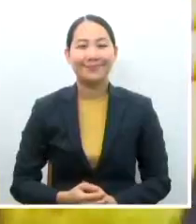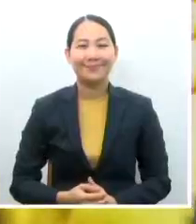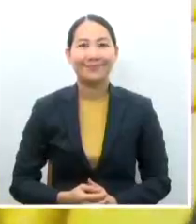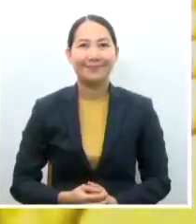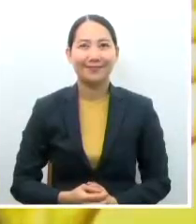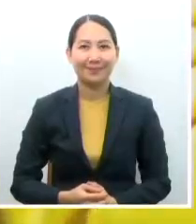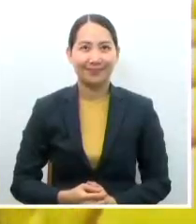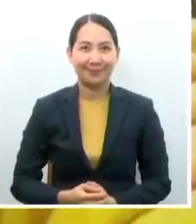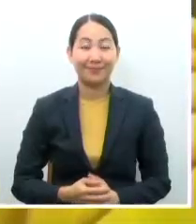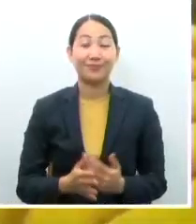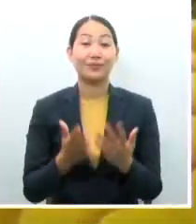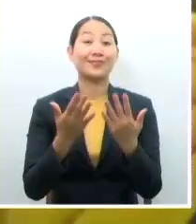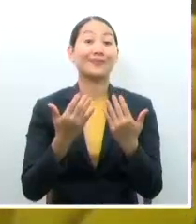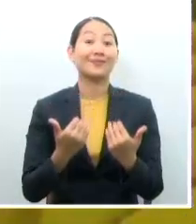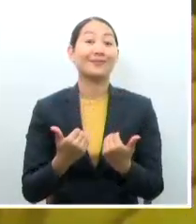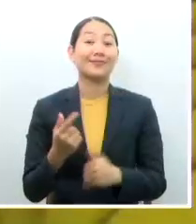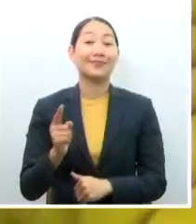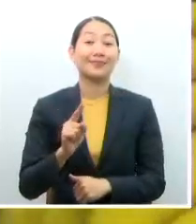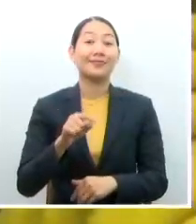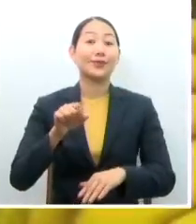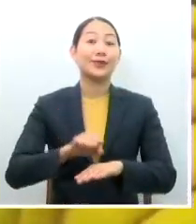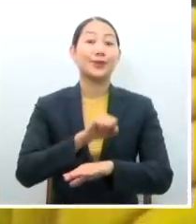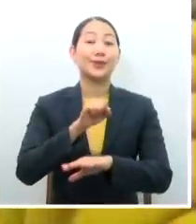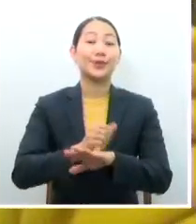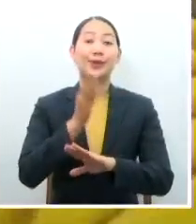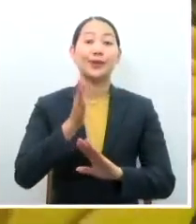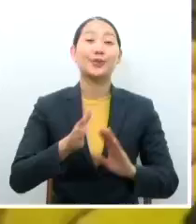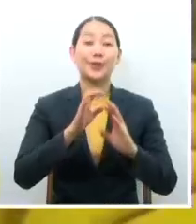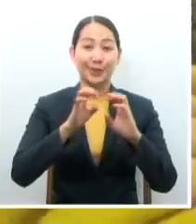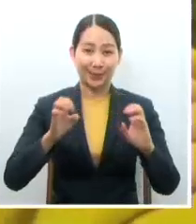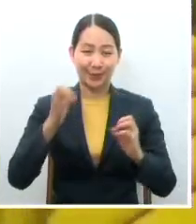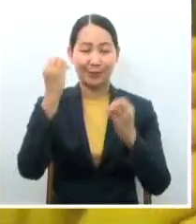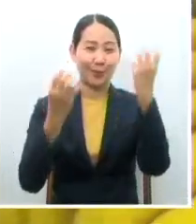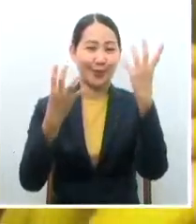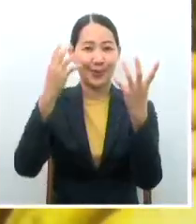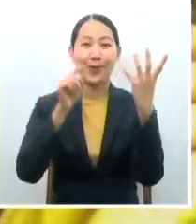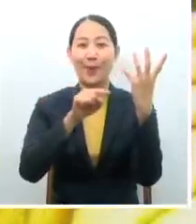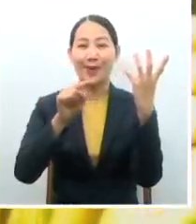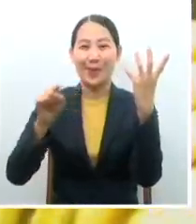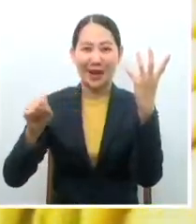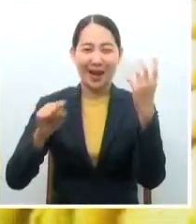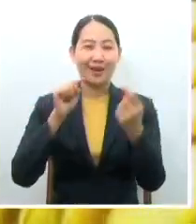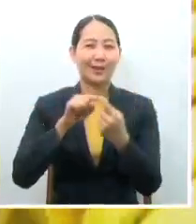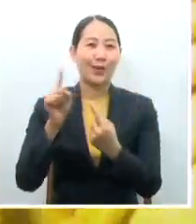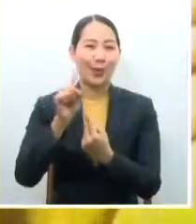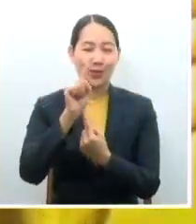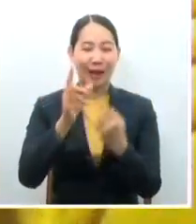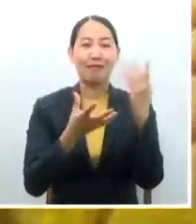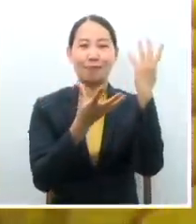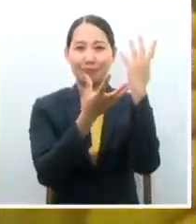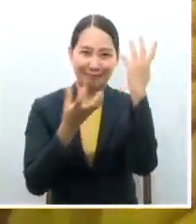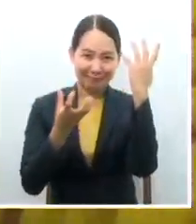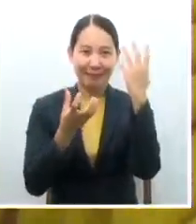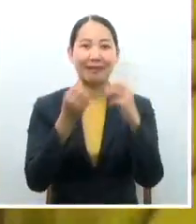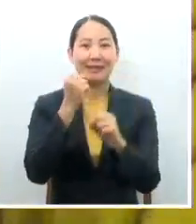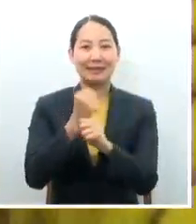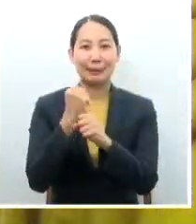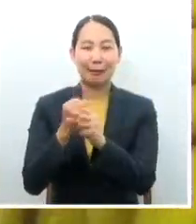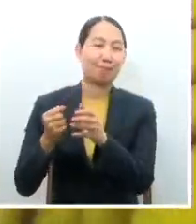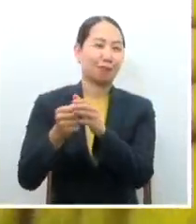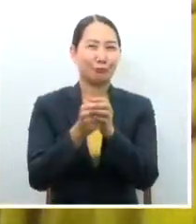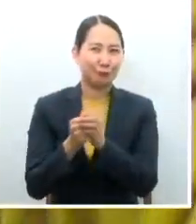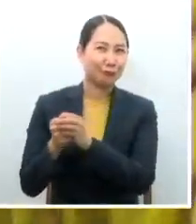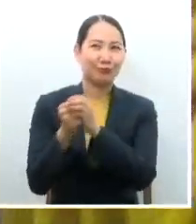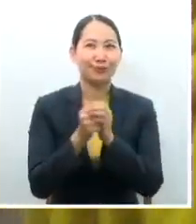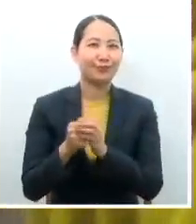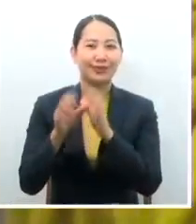และตอนนี้เราก็มาถึงที่สวนทุเรียนกันแล้วนะคะและทุเรียนก็เป็นวัตถุดิบหลักในการทำทุเรียนกวนในวันนี้เดี๋ยวเราจะพาทุกคนไปชมสวนทุเรียน